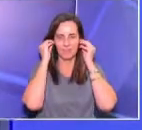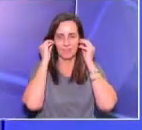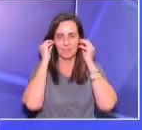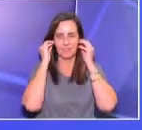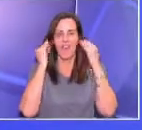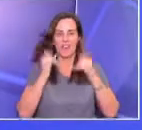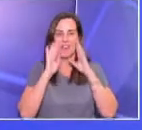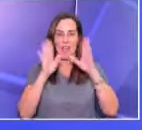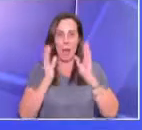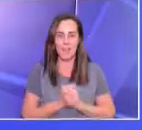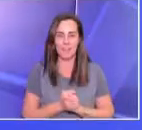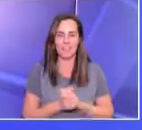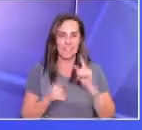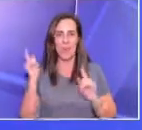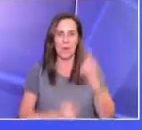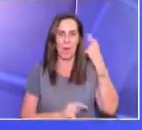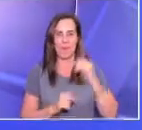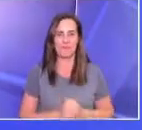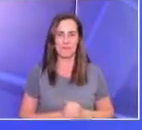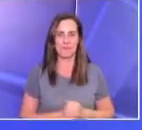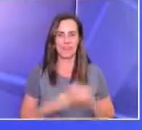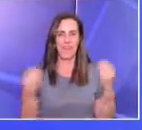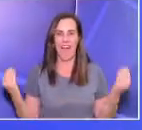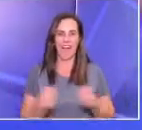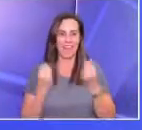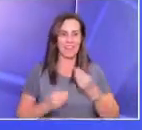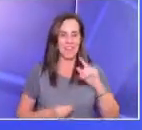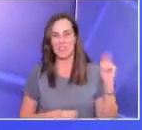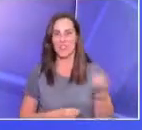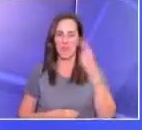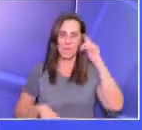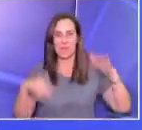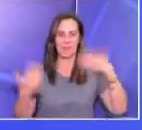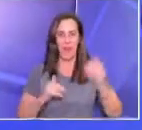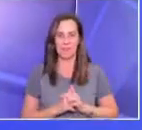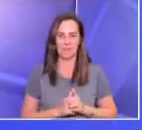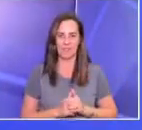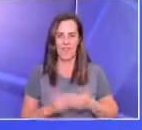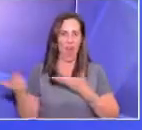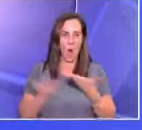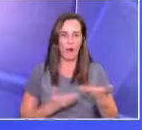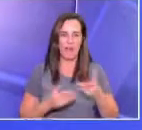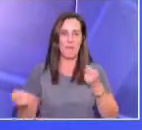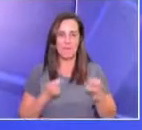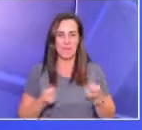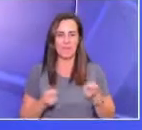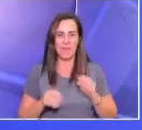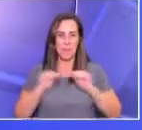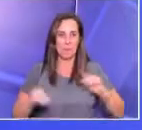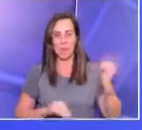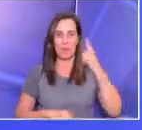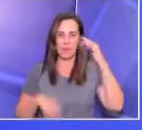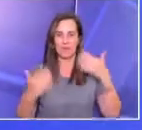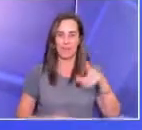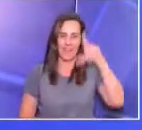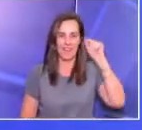עכשיו תאמינו או לא, זה קורה. הדבר שכולם התבלבלו פה, האורחים, המפיקים, הבימאים,